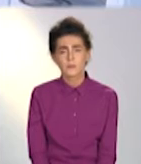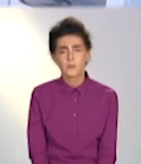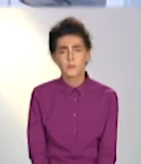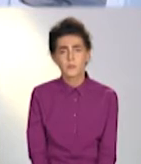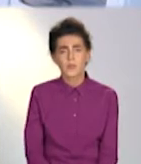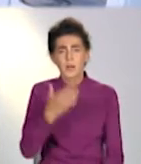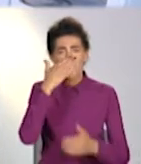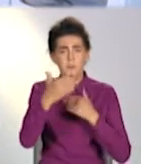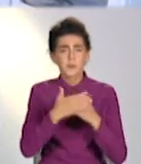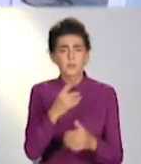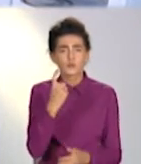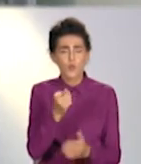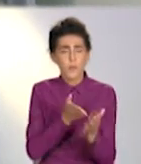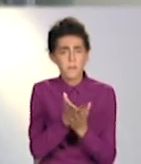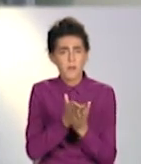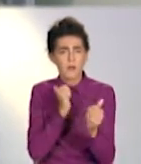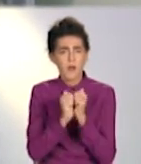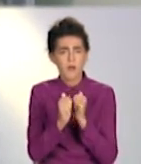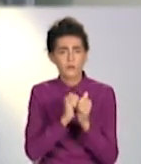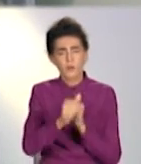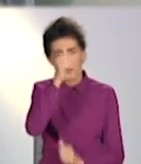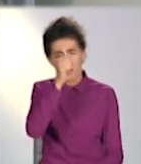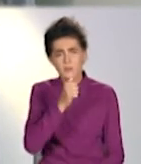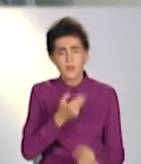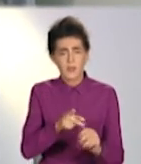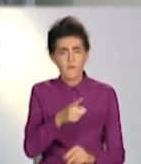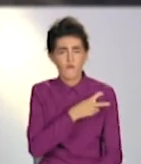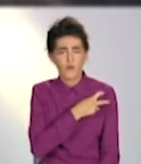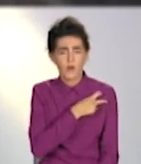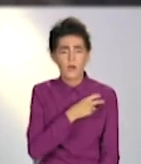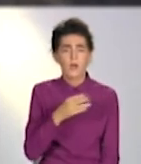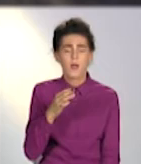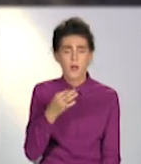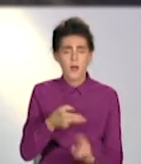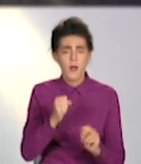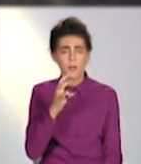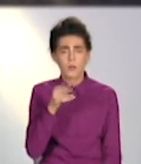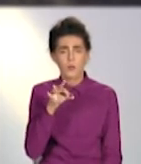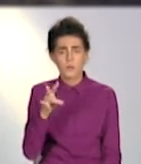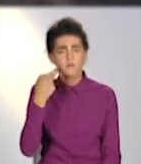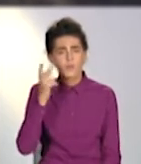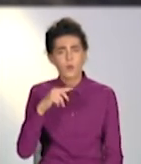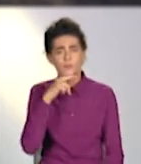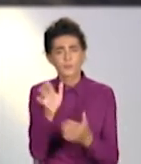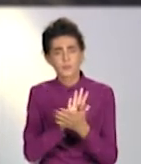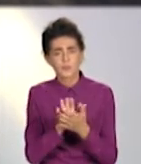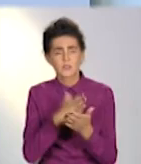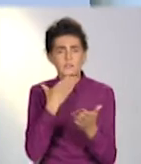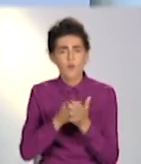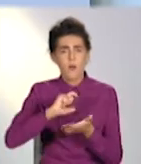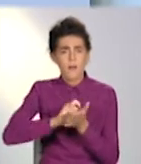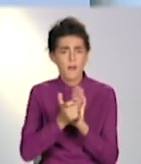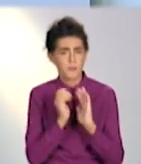Понад 100 операцій щомісяця ветеринар Антон Гуляєв стерилізує тварин кожен день. Працює в спеціальному кабінеті. Та